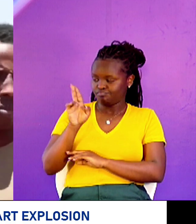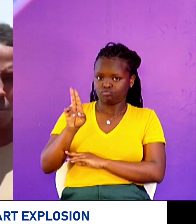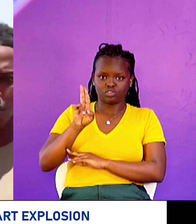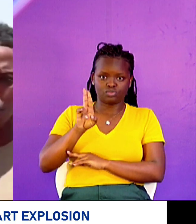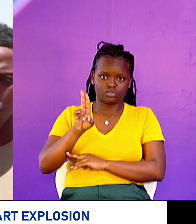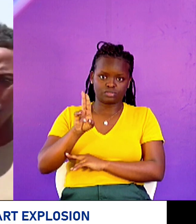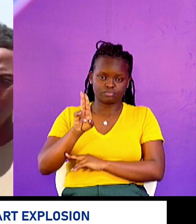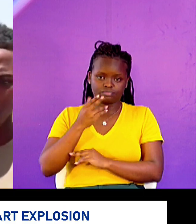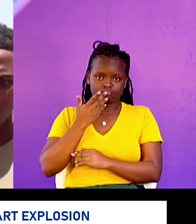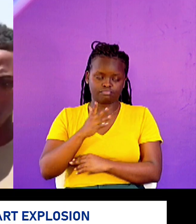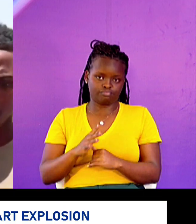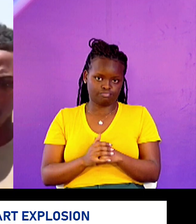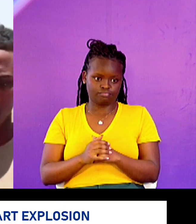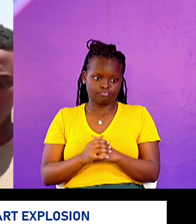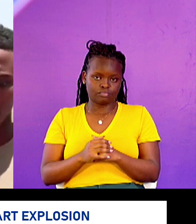Two,